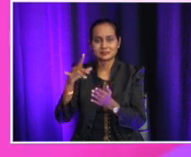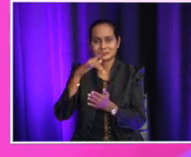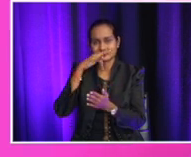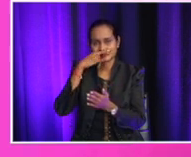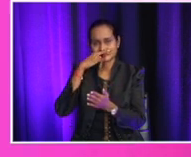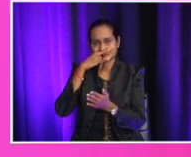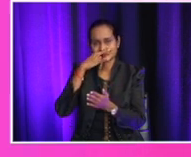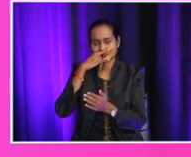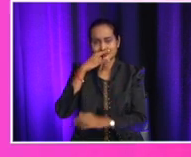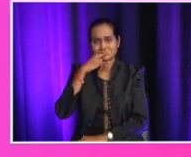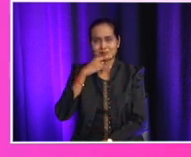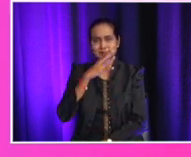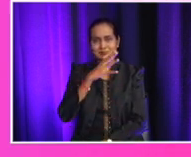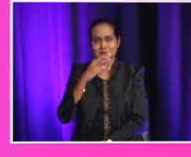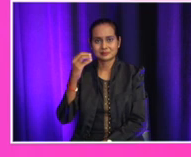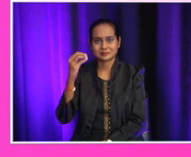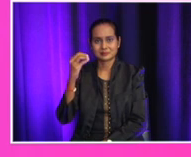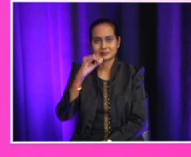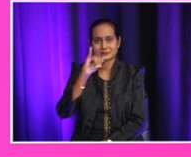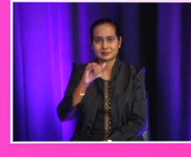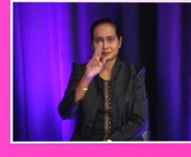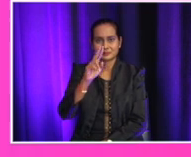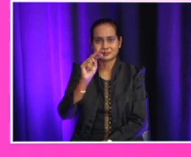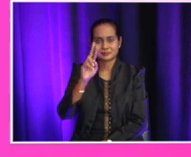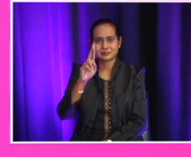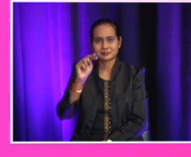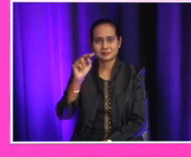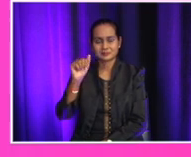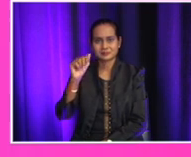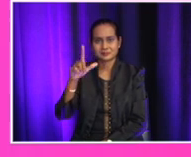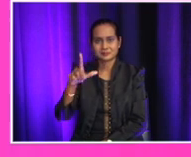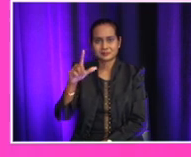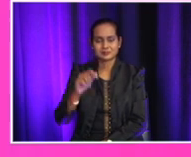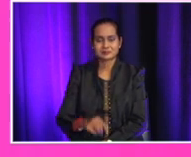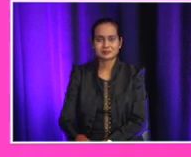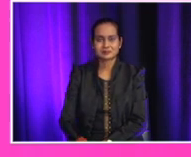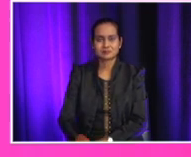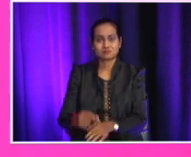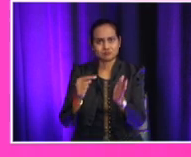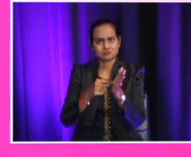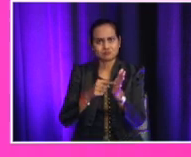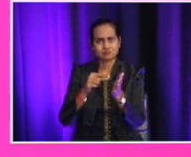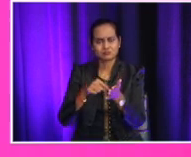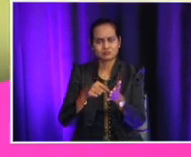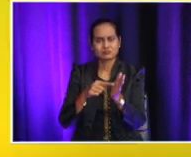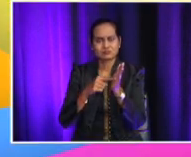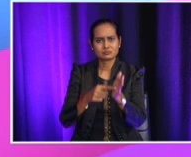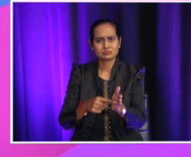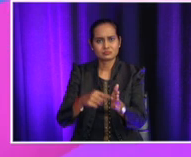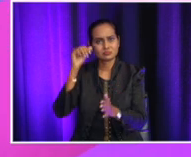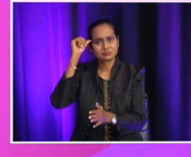250-an 300 dan channel 19 populasi 600 statistik ini menunjukkan bahwa anggapan masyarakat